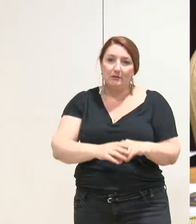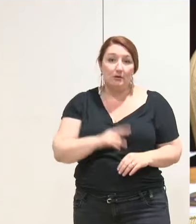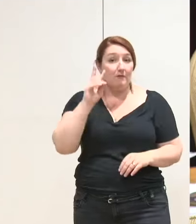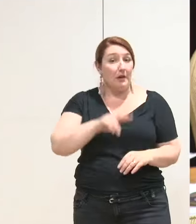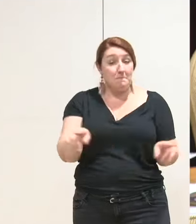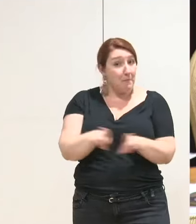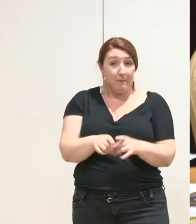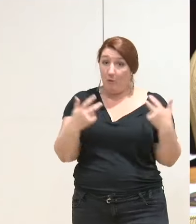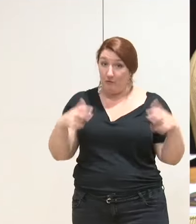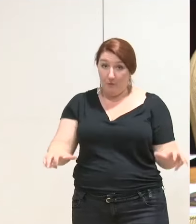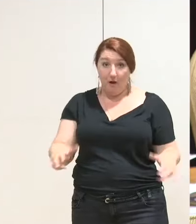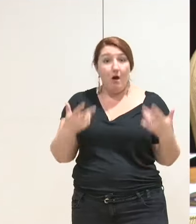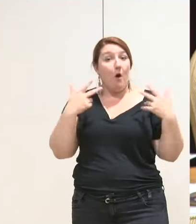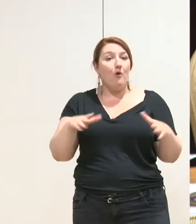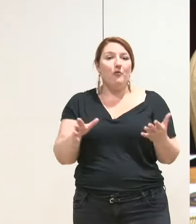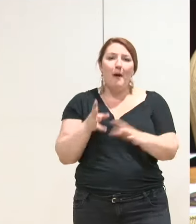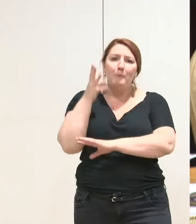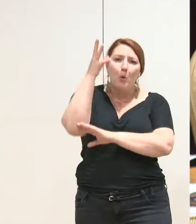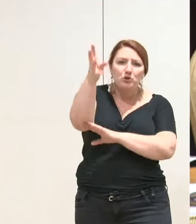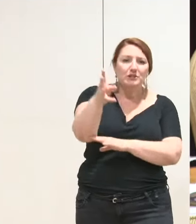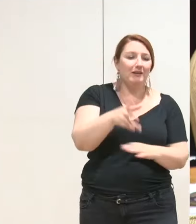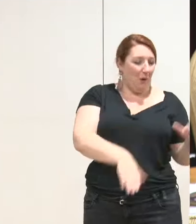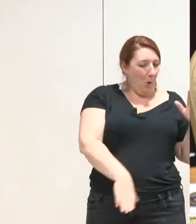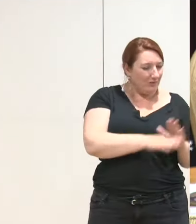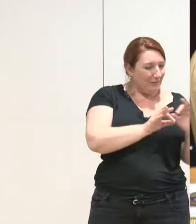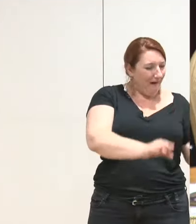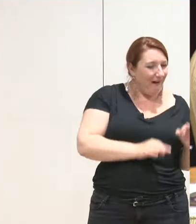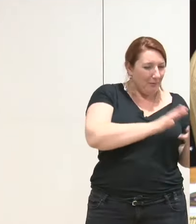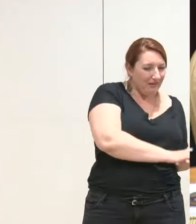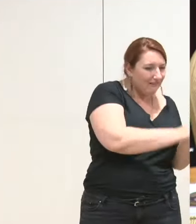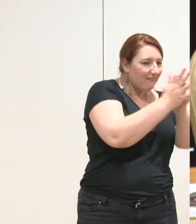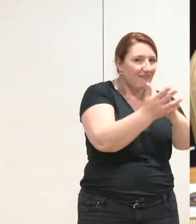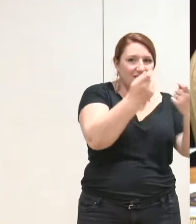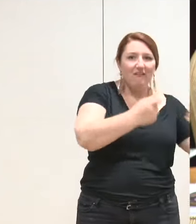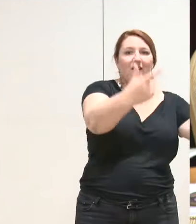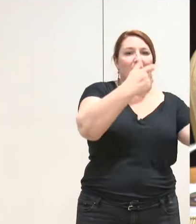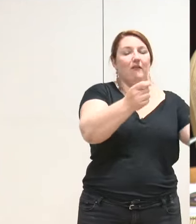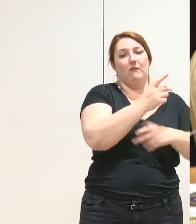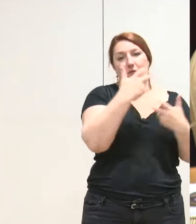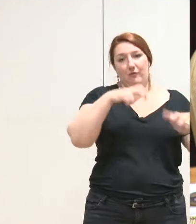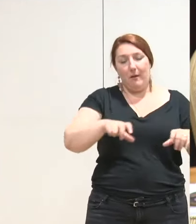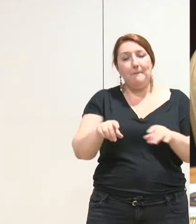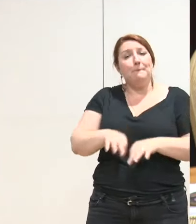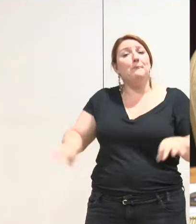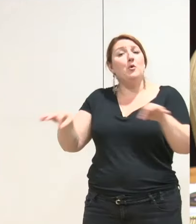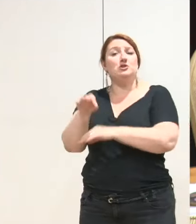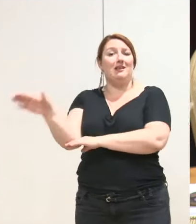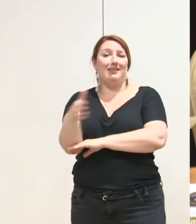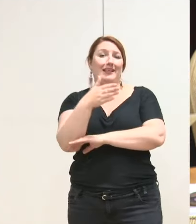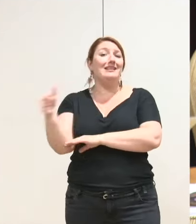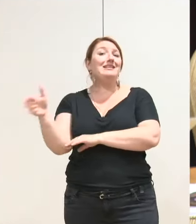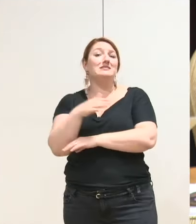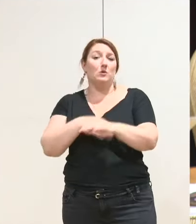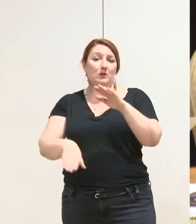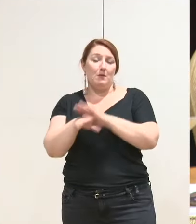financières sur les projets alors juste en passant je rappelle que le projet de haltennis devait initialement coûter 3,8 millions